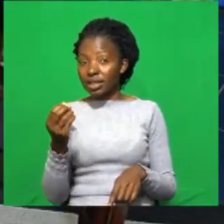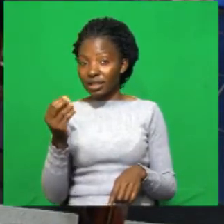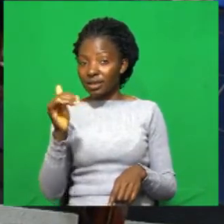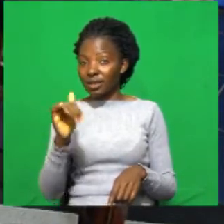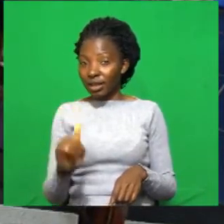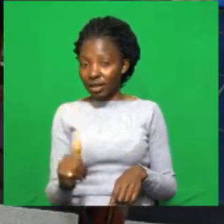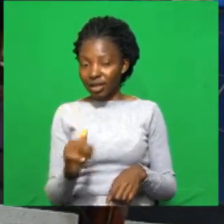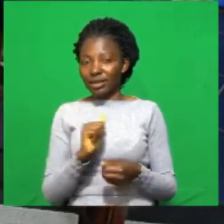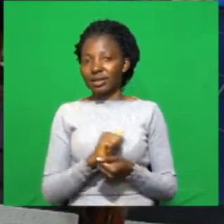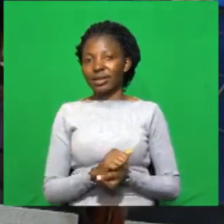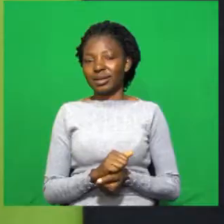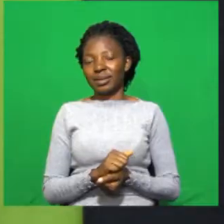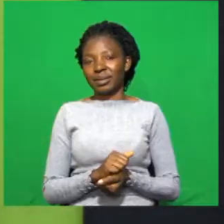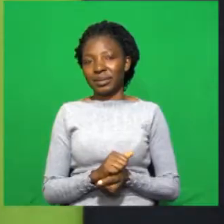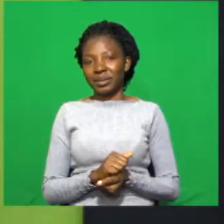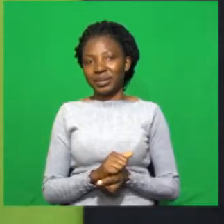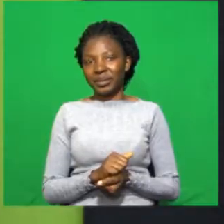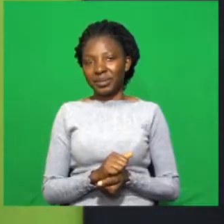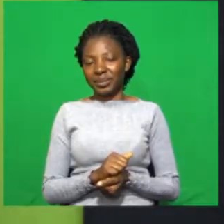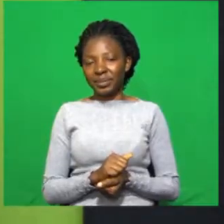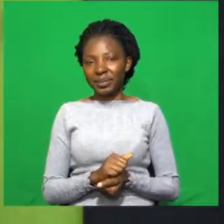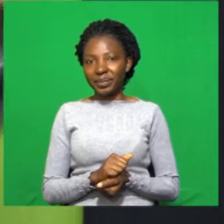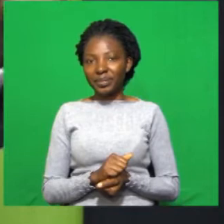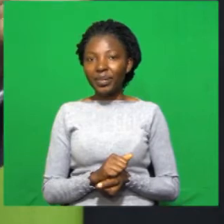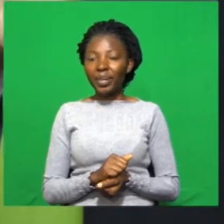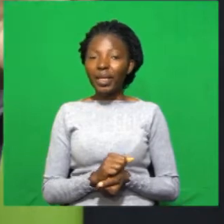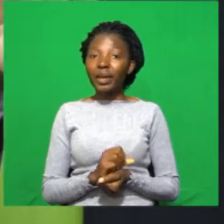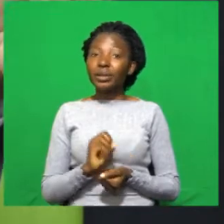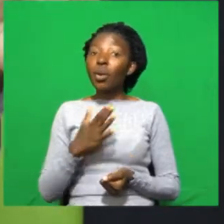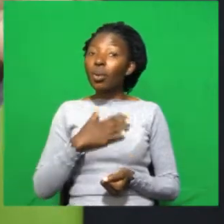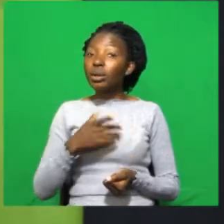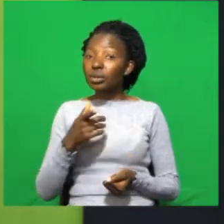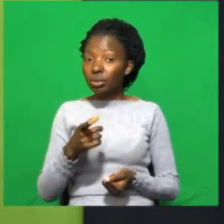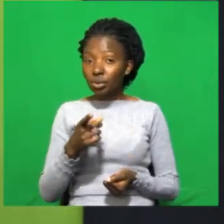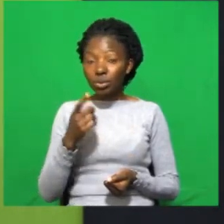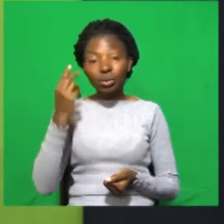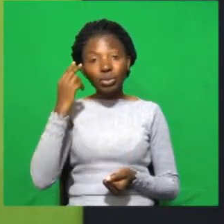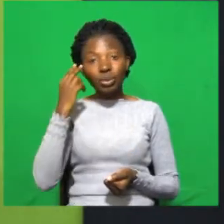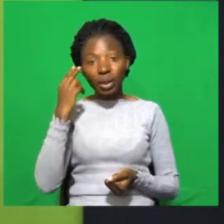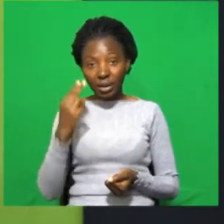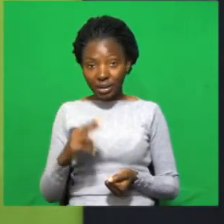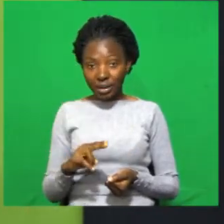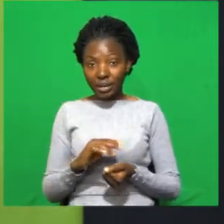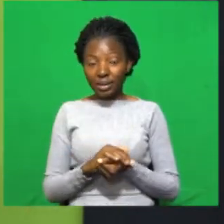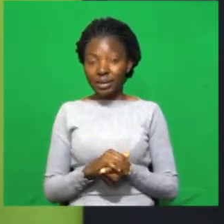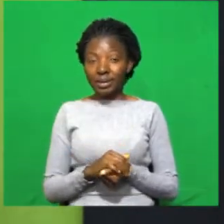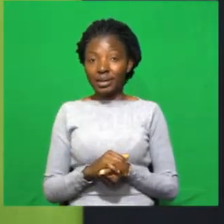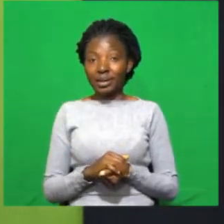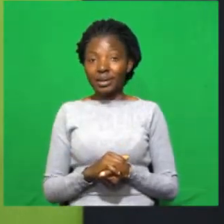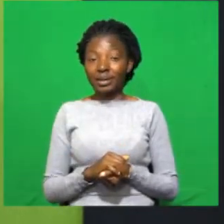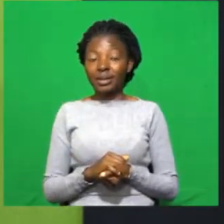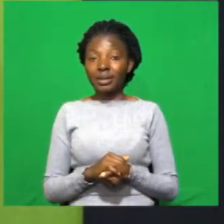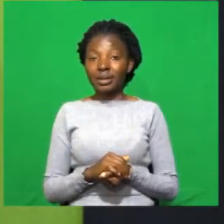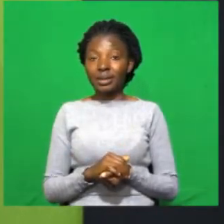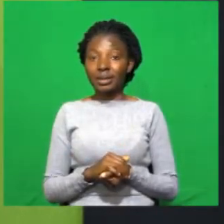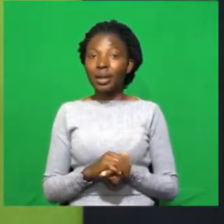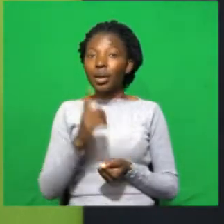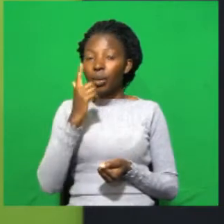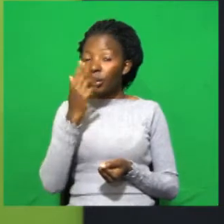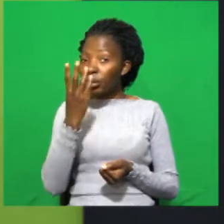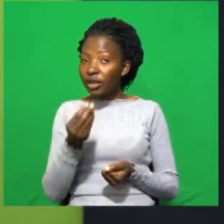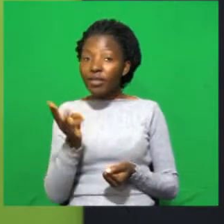1260 years kana maa muchiprofita. Saka pandoda kuti vateereri vasare vachiita patichanzwa kambo. Vateereri, kana